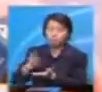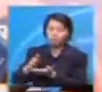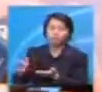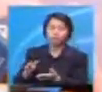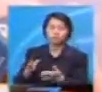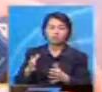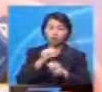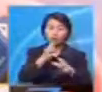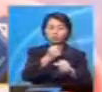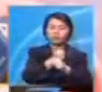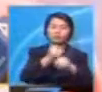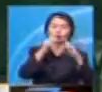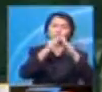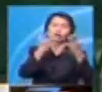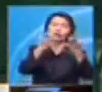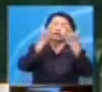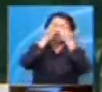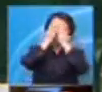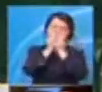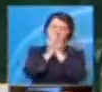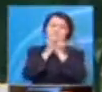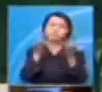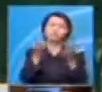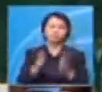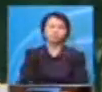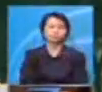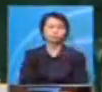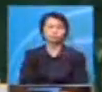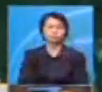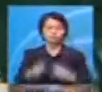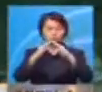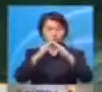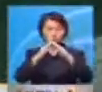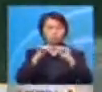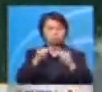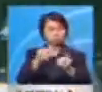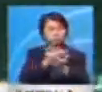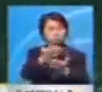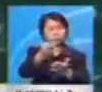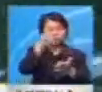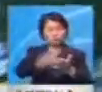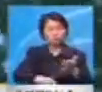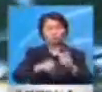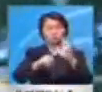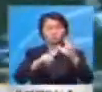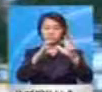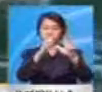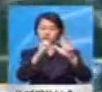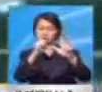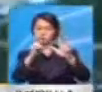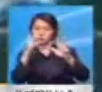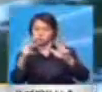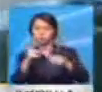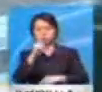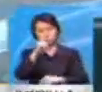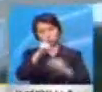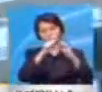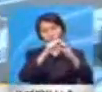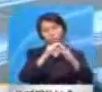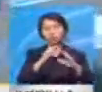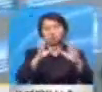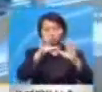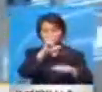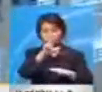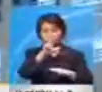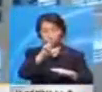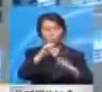bila dapat rumah macam ni kita bersyukurlah rumah mampu milik Ini berharga rm00 r000 seunit rumah ini